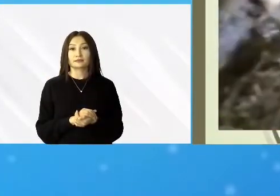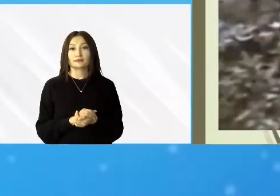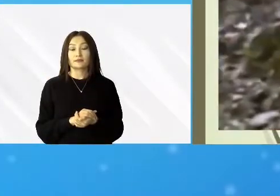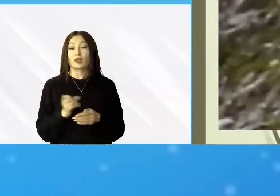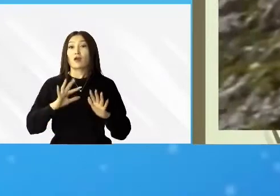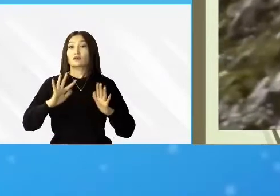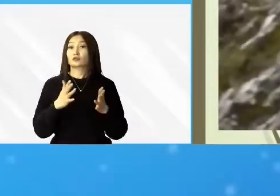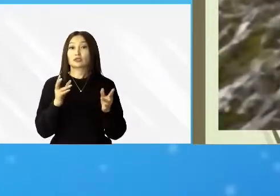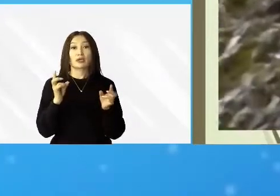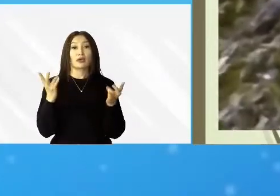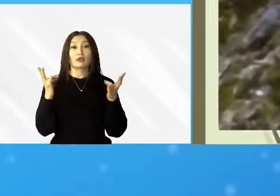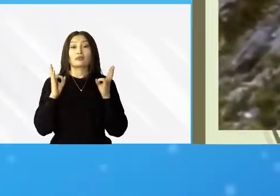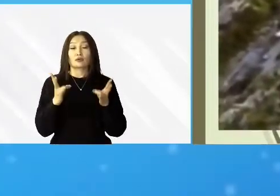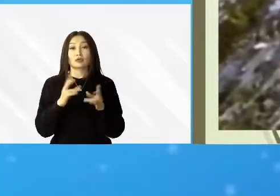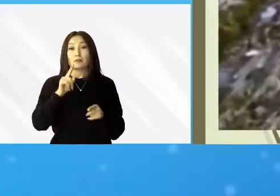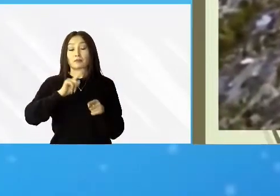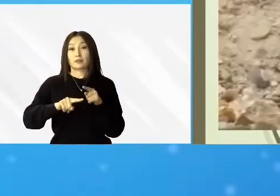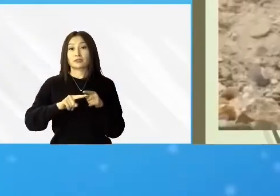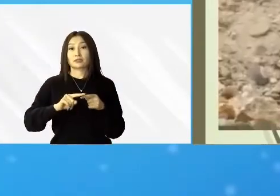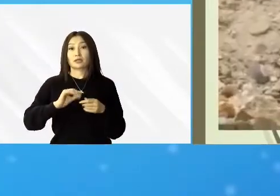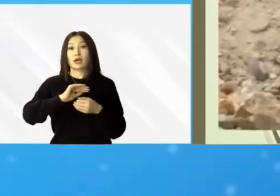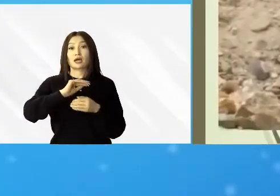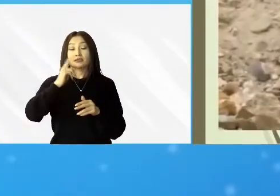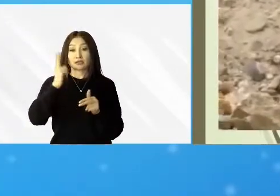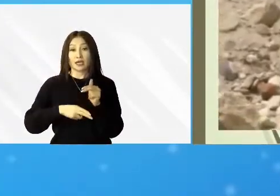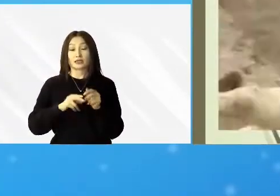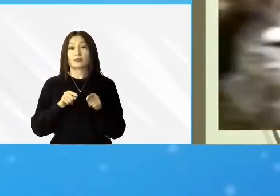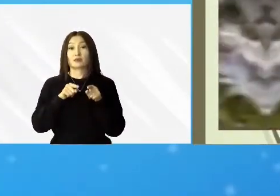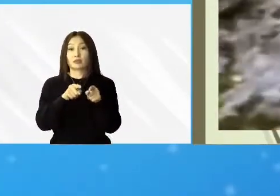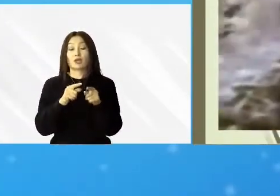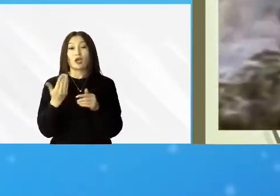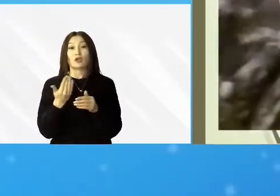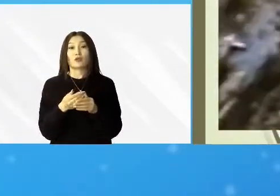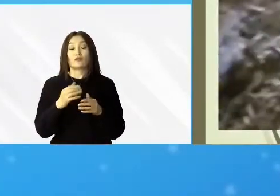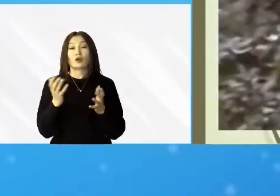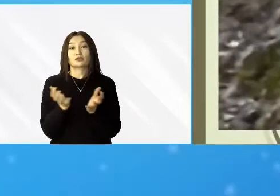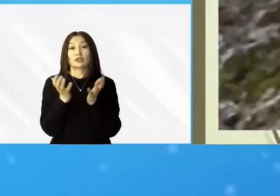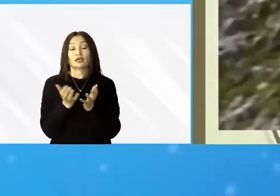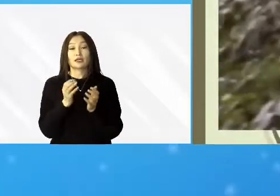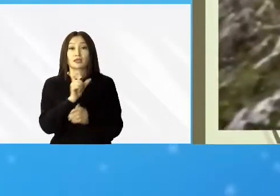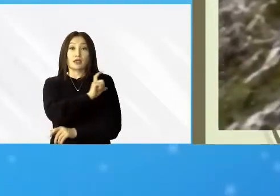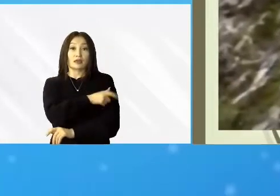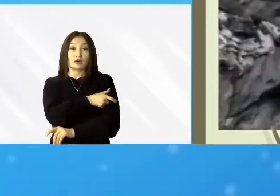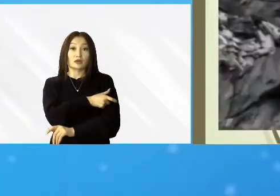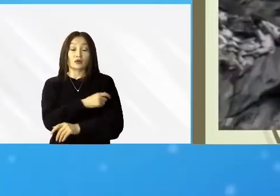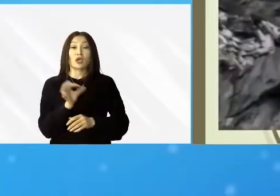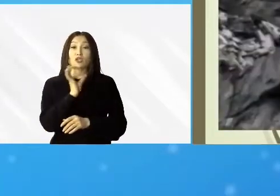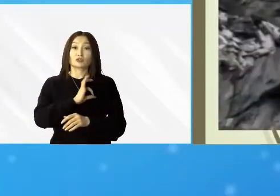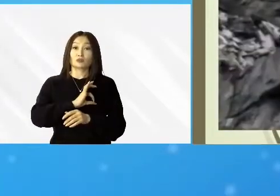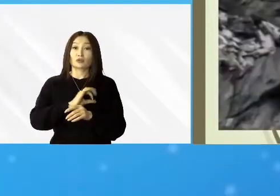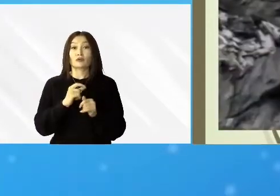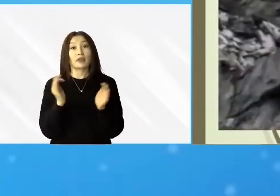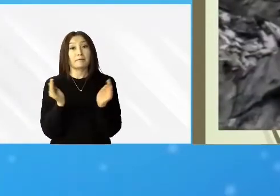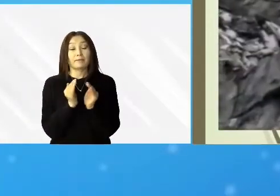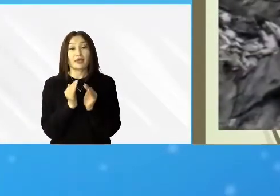В случае неудачи Ирбис быстро заканчивает преследование, ведь ему проще сохранить энергию и использовать свой камуфляж для поисков